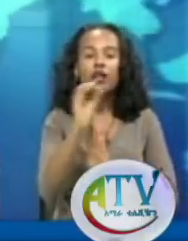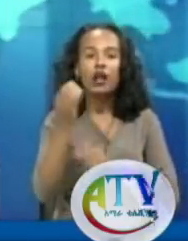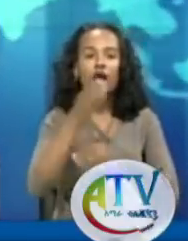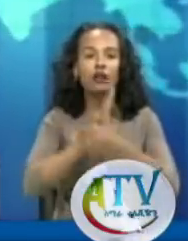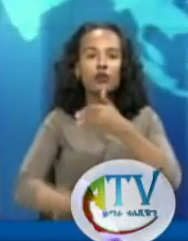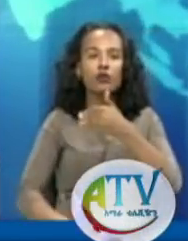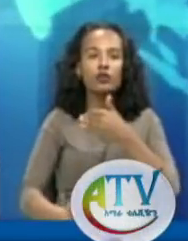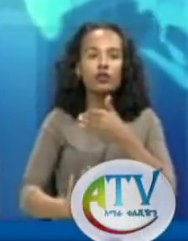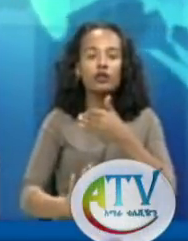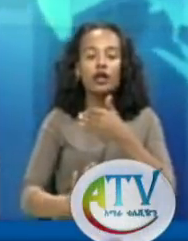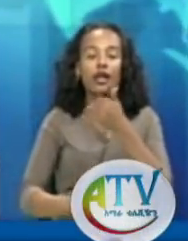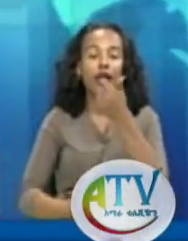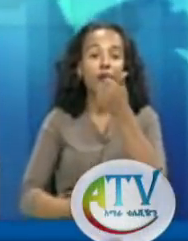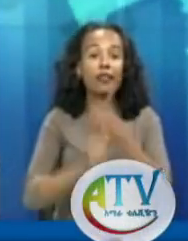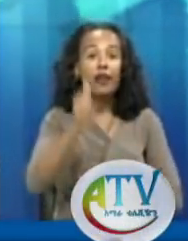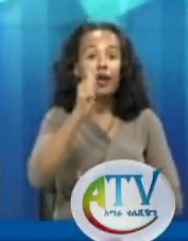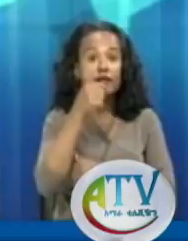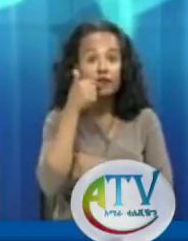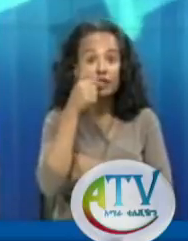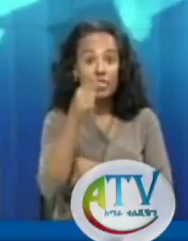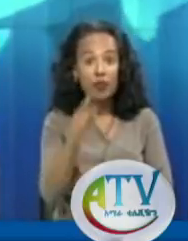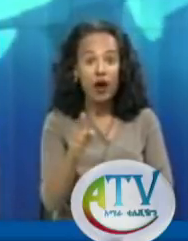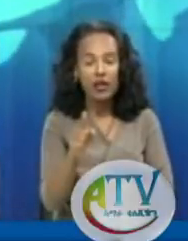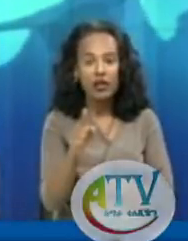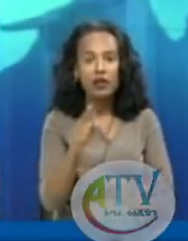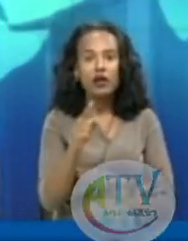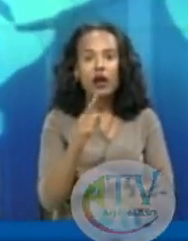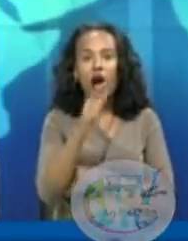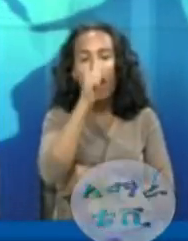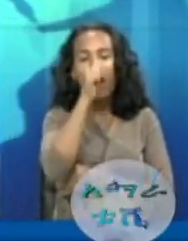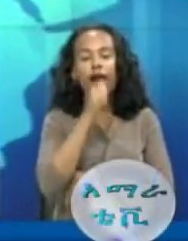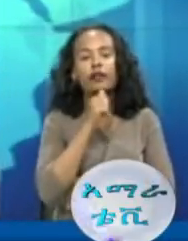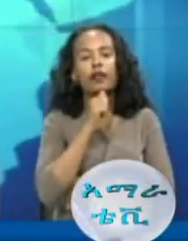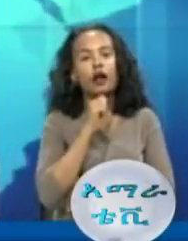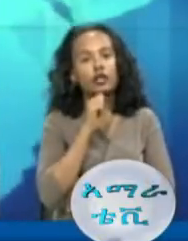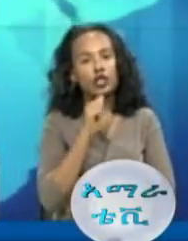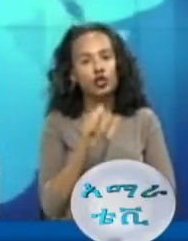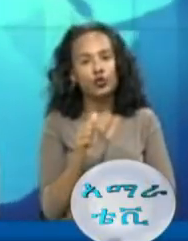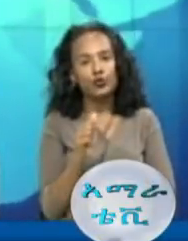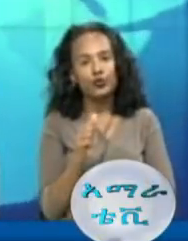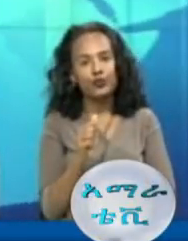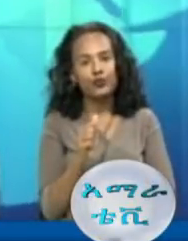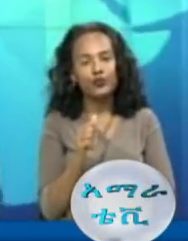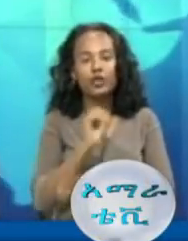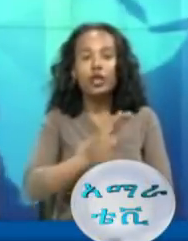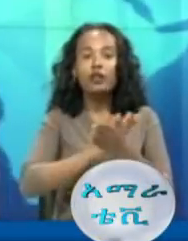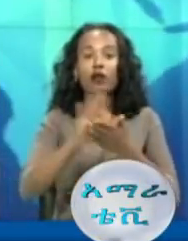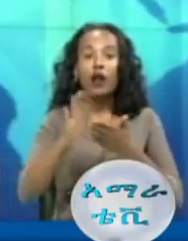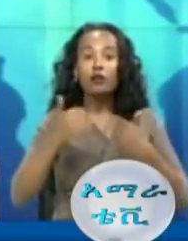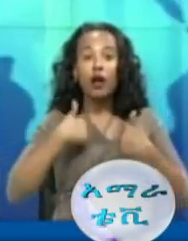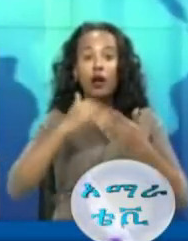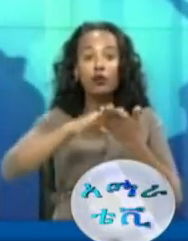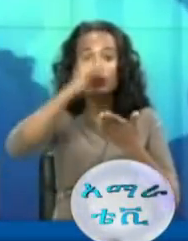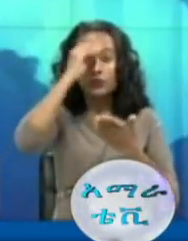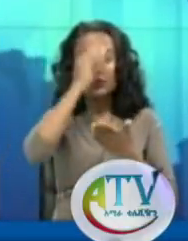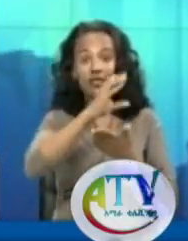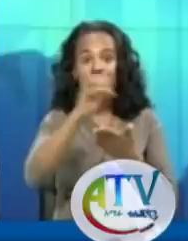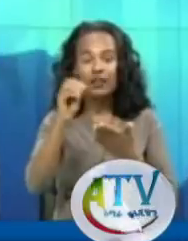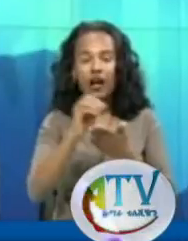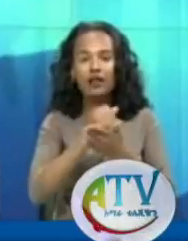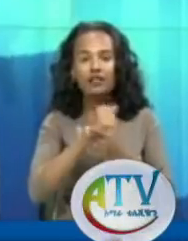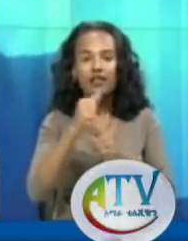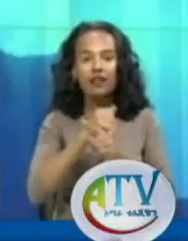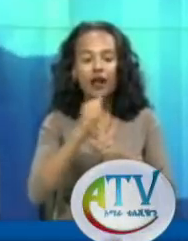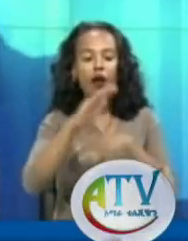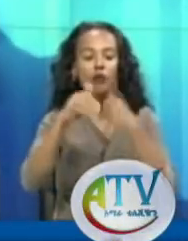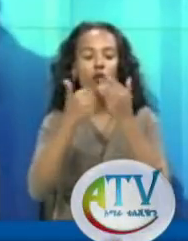ትውልድን ለመታደግ ሲባል አይታገሳቸውም። ጥራት ያለው ትምህርትና ስልጠና